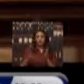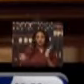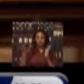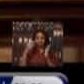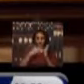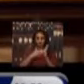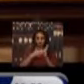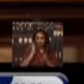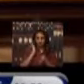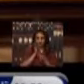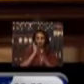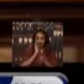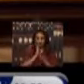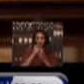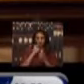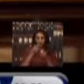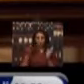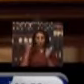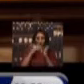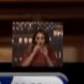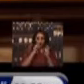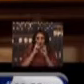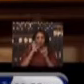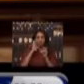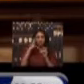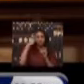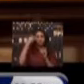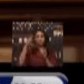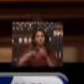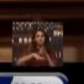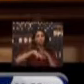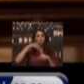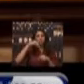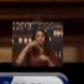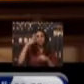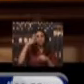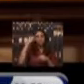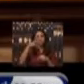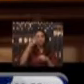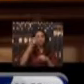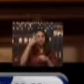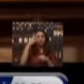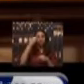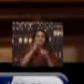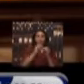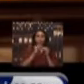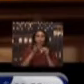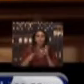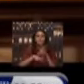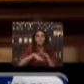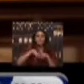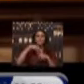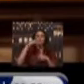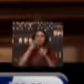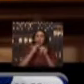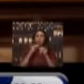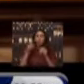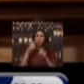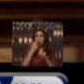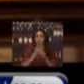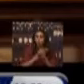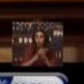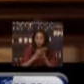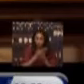لبنى، دايما في نهايه حواري بسال ضيفي من خلال واحد من الناس، ايه المشروعات الخيريه او المشروع الخيري اللي تحبي حضرتك النهارده انك